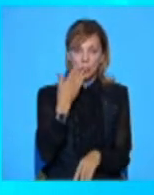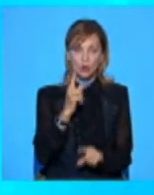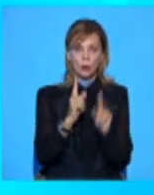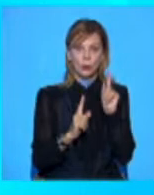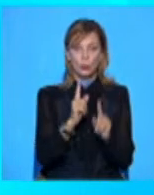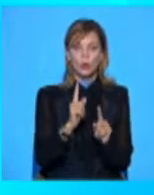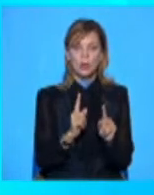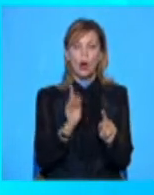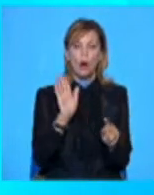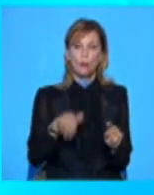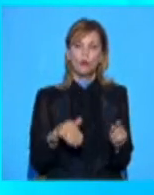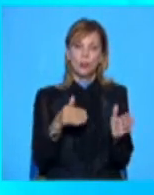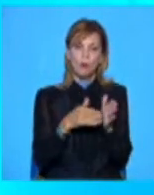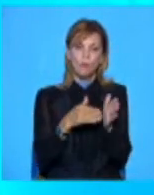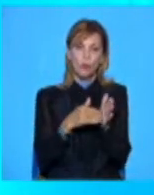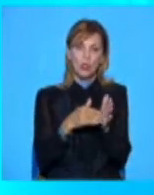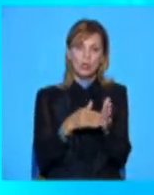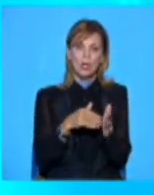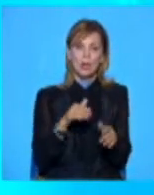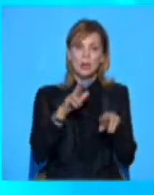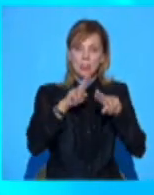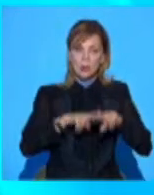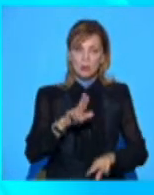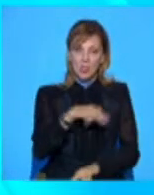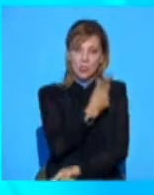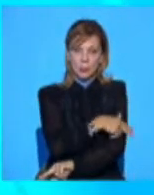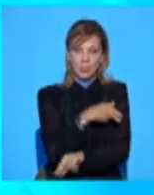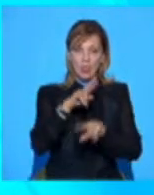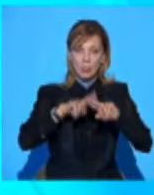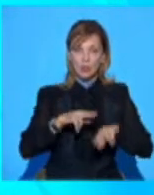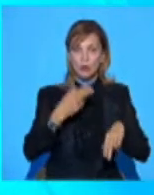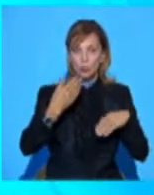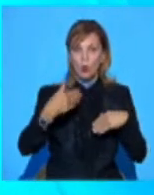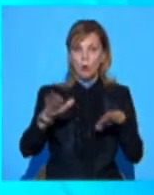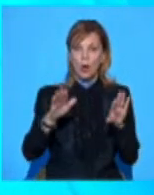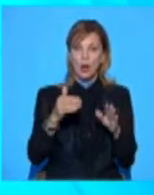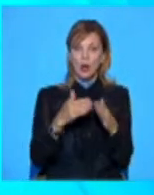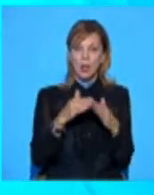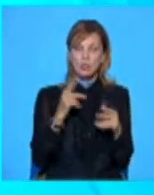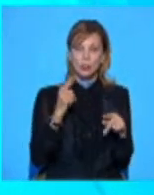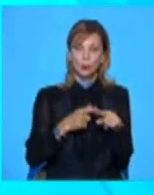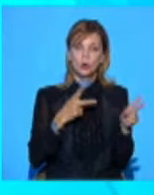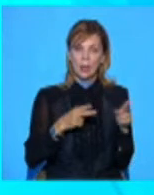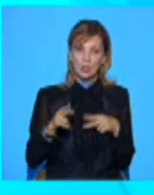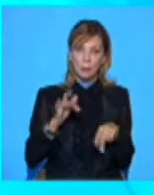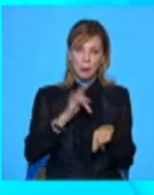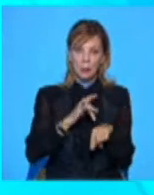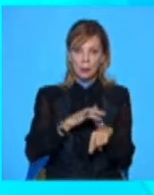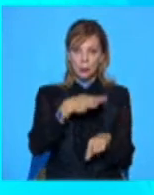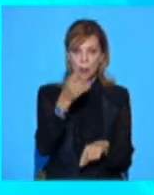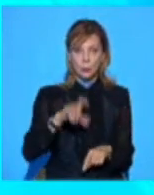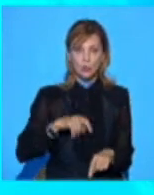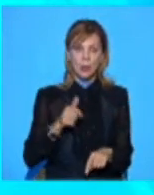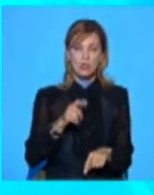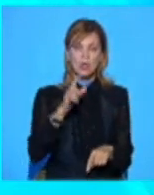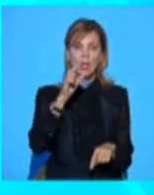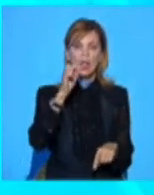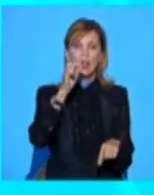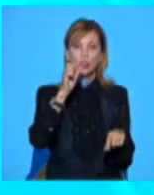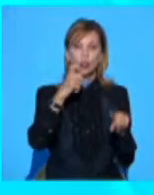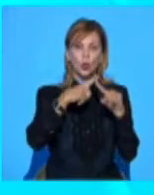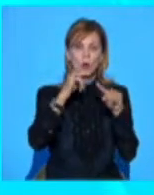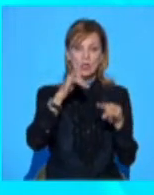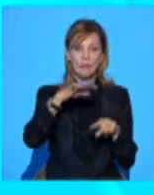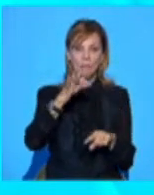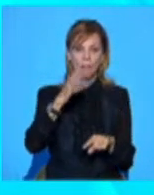dintre pacienți au necesitat internarea, iar ceilalți au fost trimiși acasă cu tratament. Medicii infecționiști susțin că este vorba de o toxinfecție